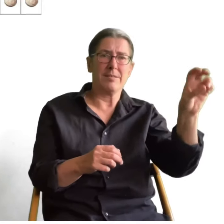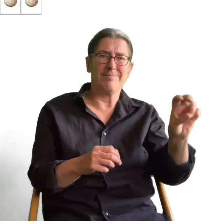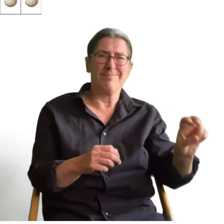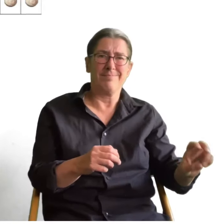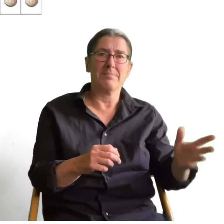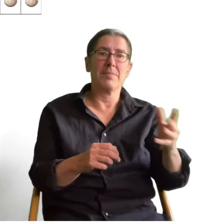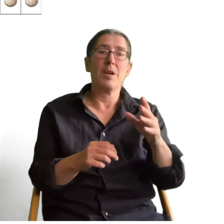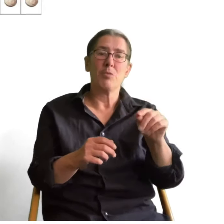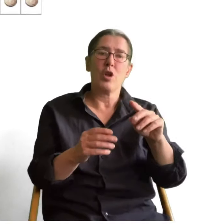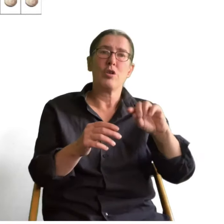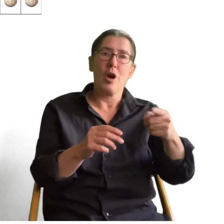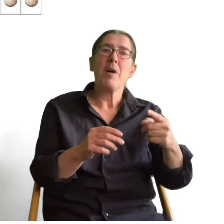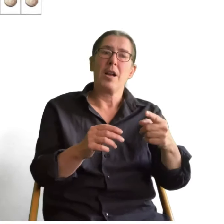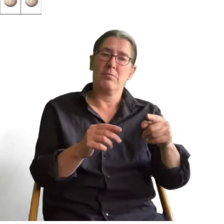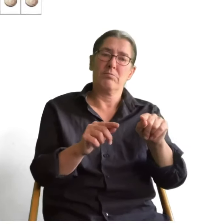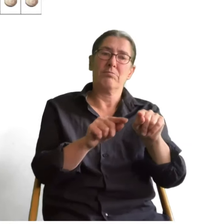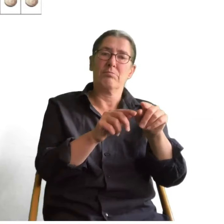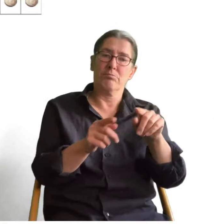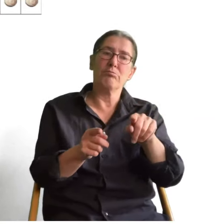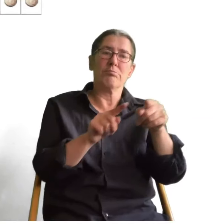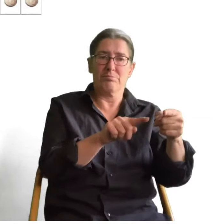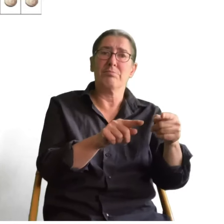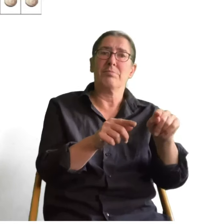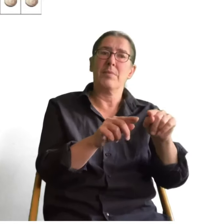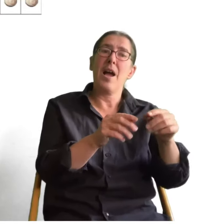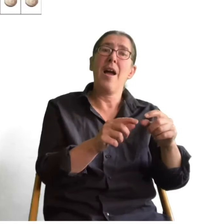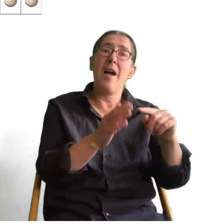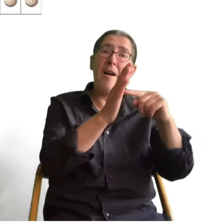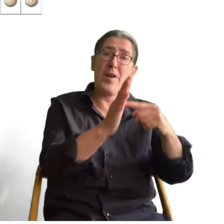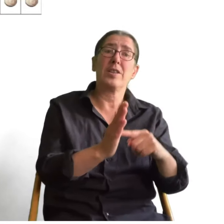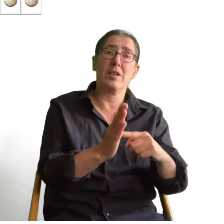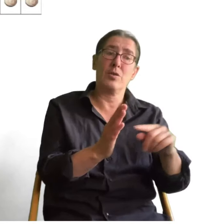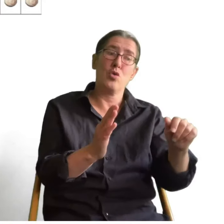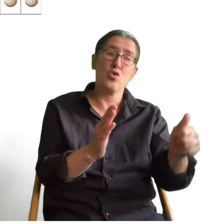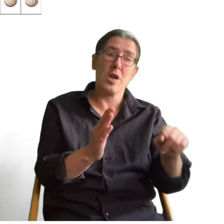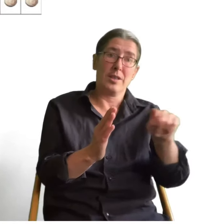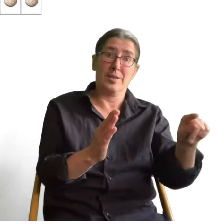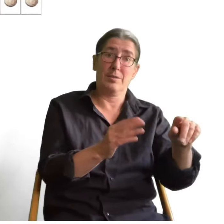Stücke. Also erweitere ich das am besten auf 100.